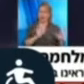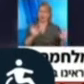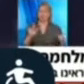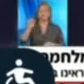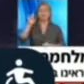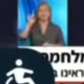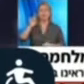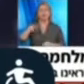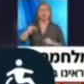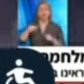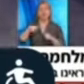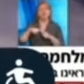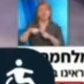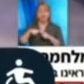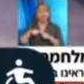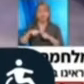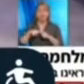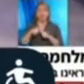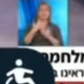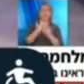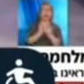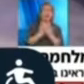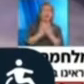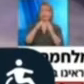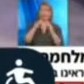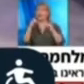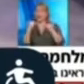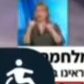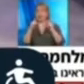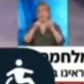ידיעות וסימנים, מעידים, לא מעידים,